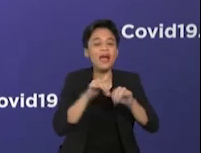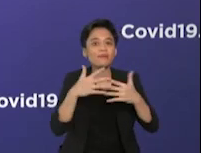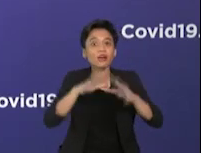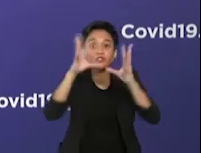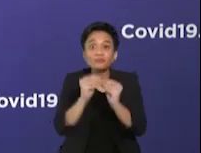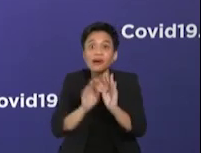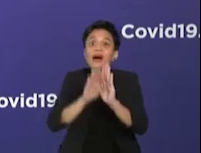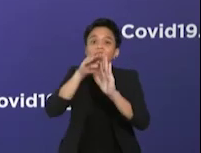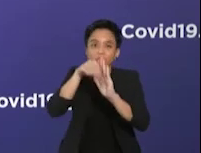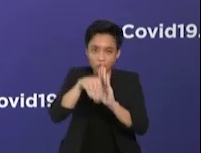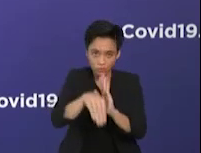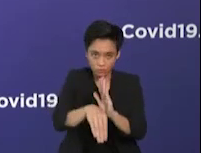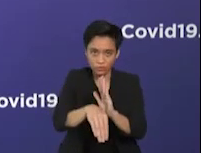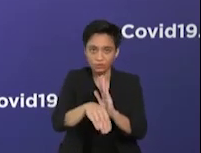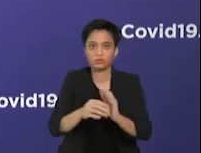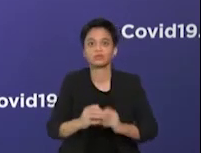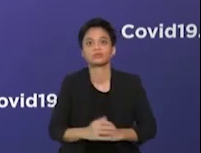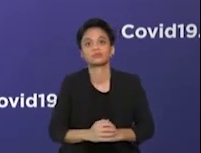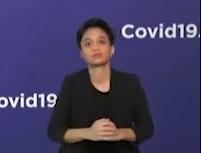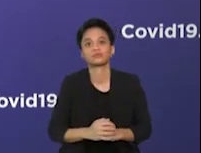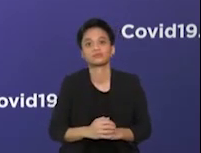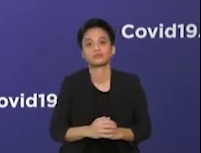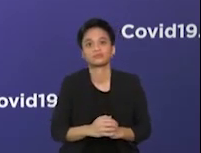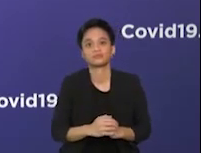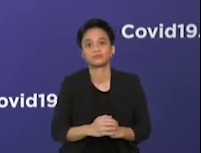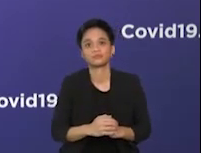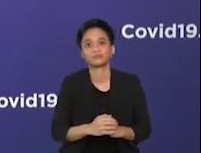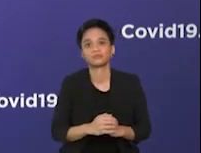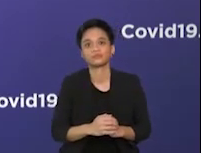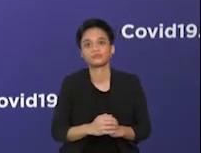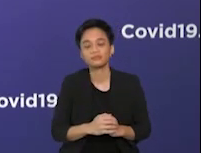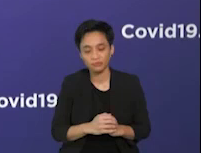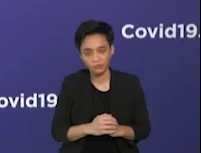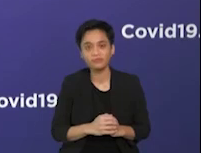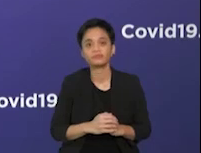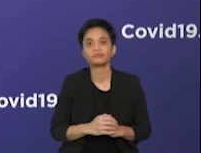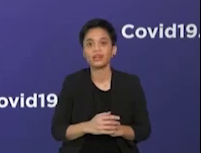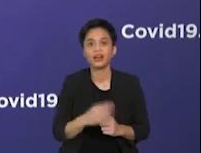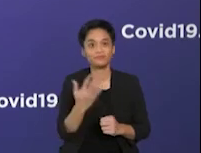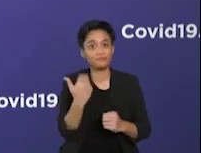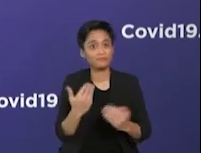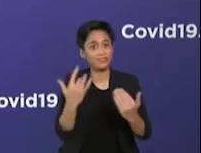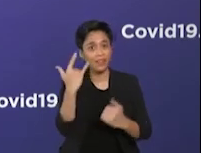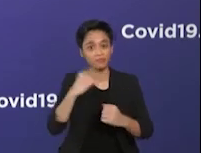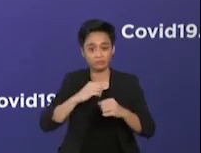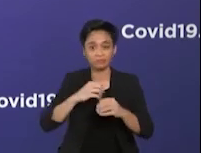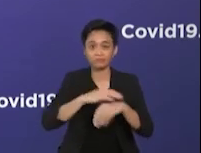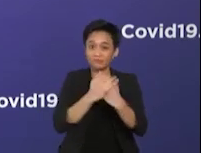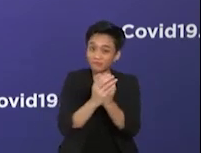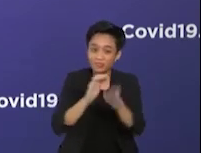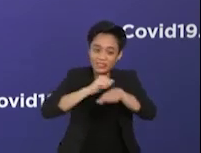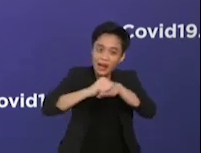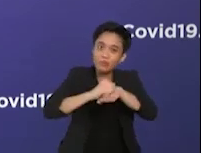penambahan kasus positif Oleh karena itu saudara-saudara mari tetap melaksanakan cuci tangan dengan